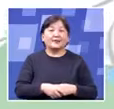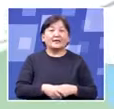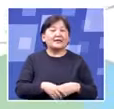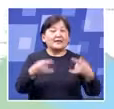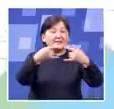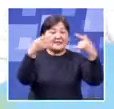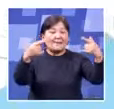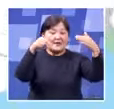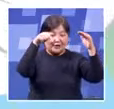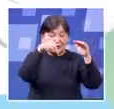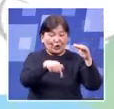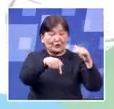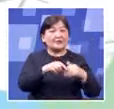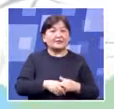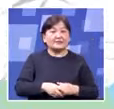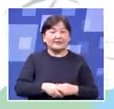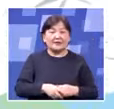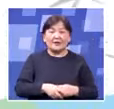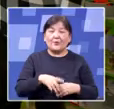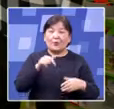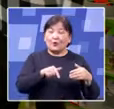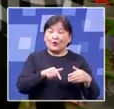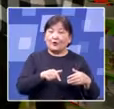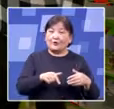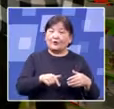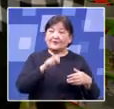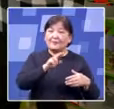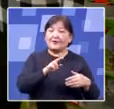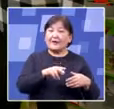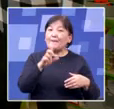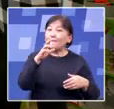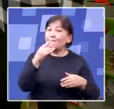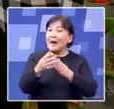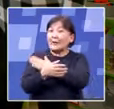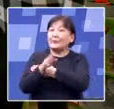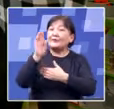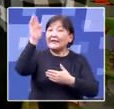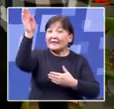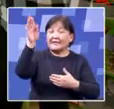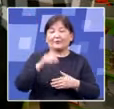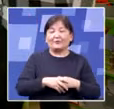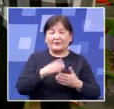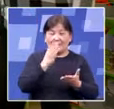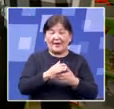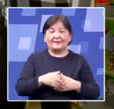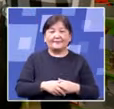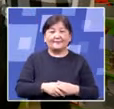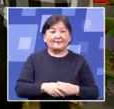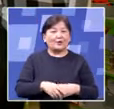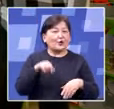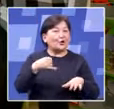зүйтэй самбарын доод хэсэг мөн самбарын дээд баруун дээд буулнд байна. За